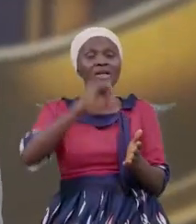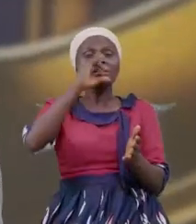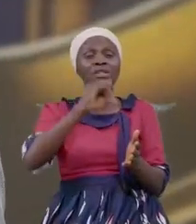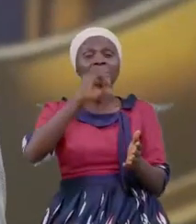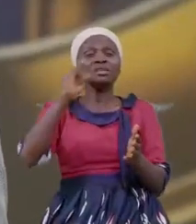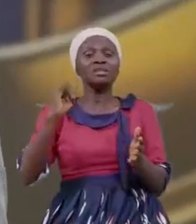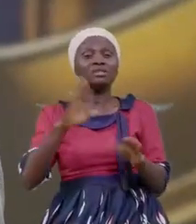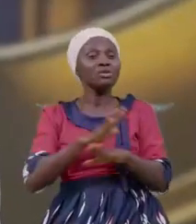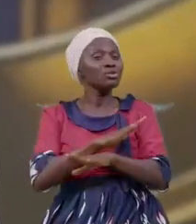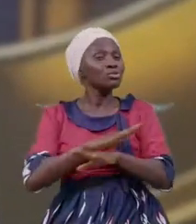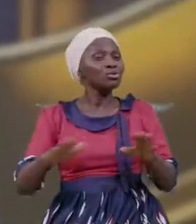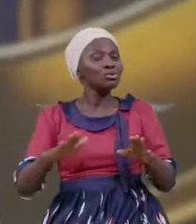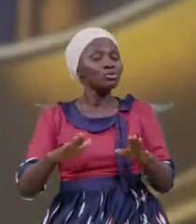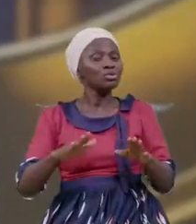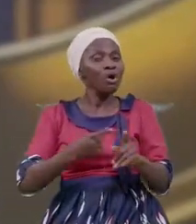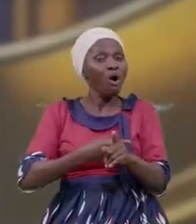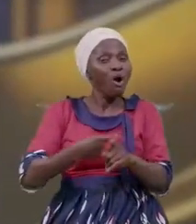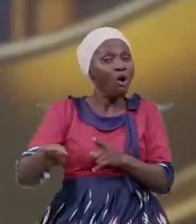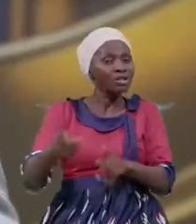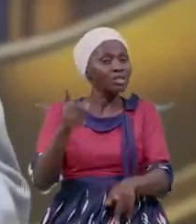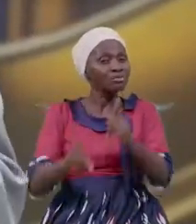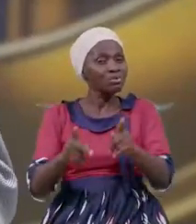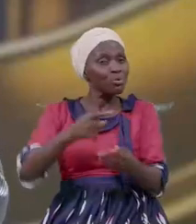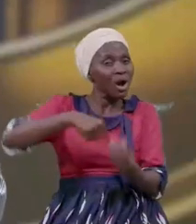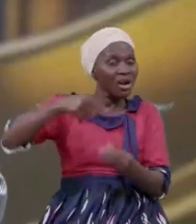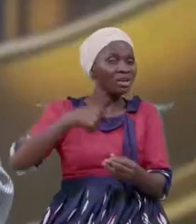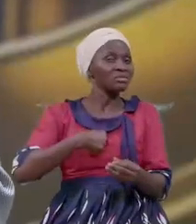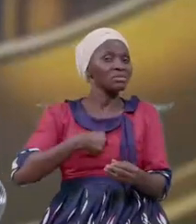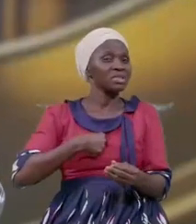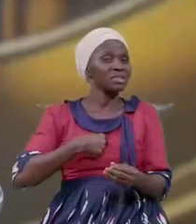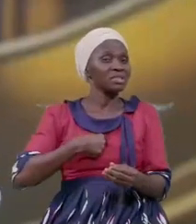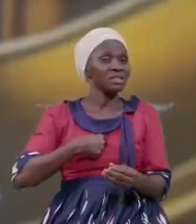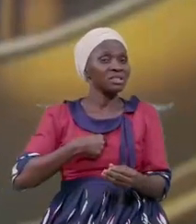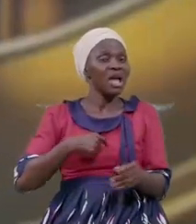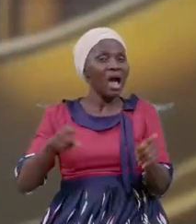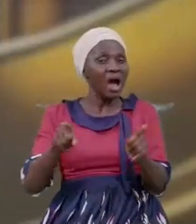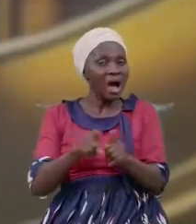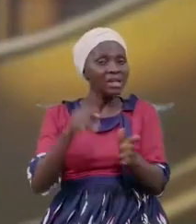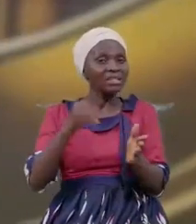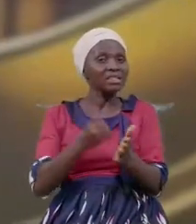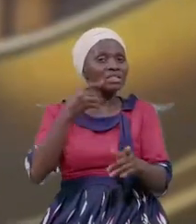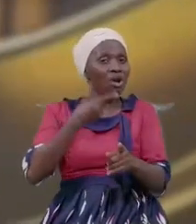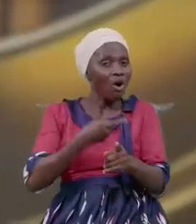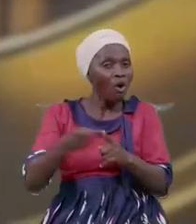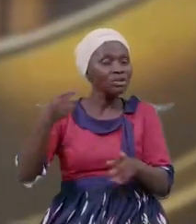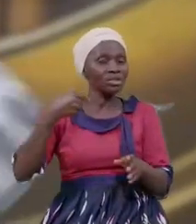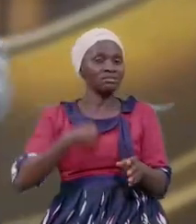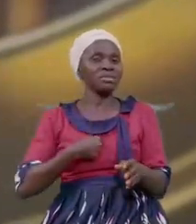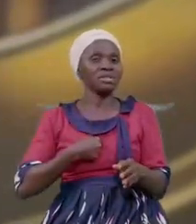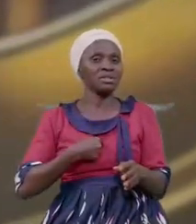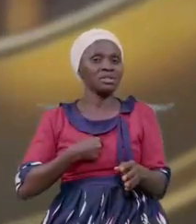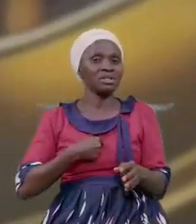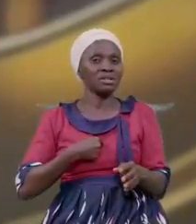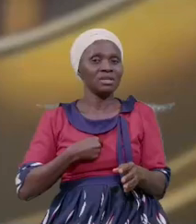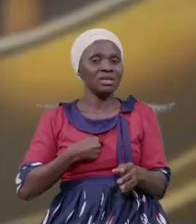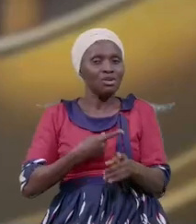boire ne fait pas mal à à ceux qui sont autour de moi plus que ça ne me et ça nuit à